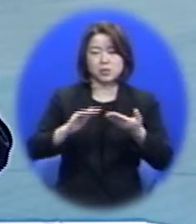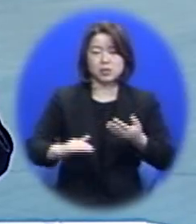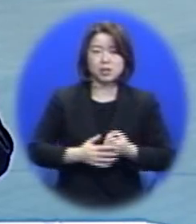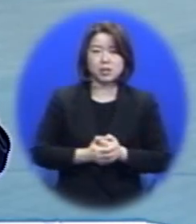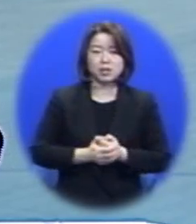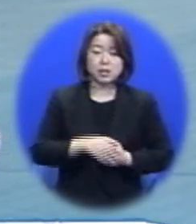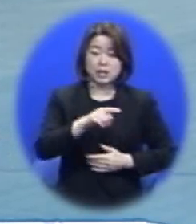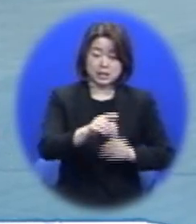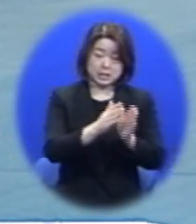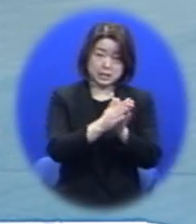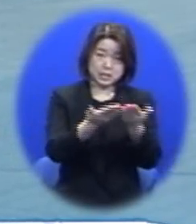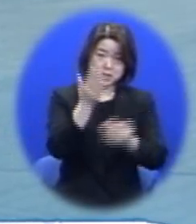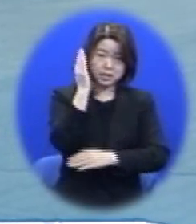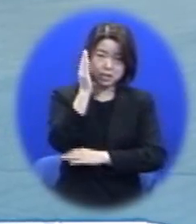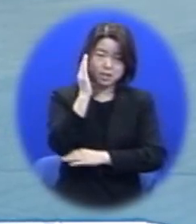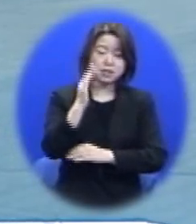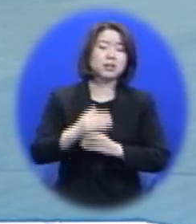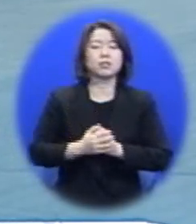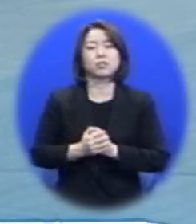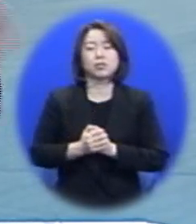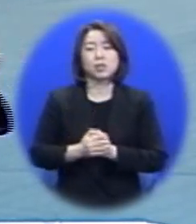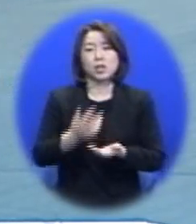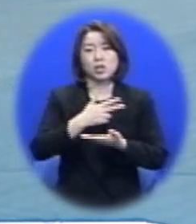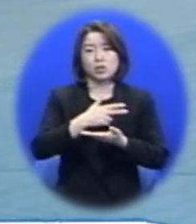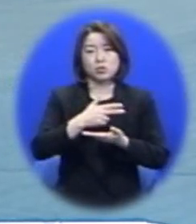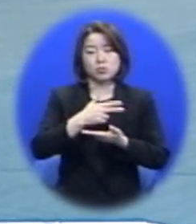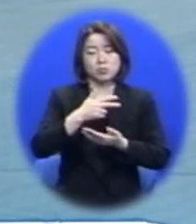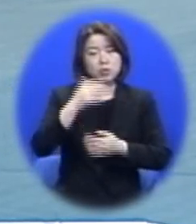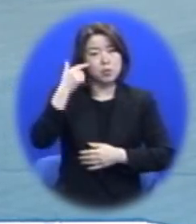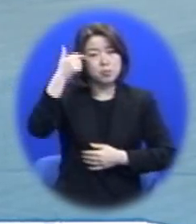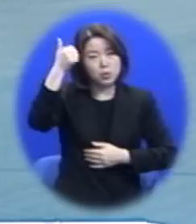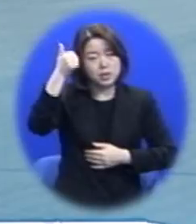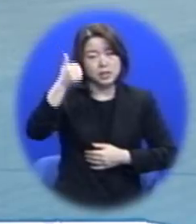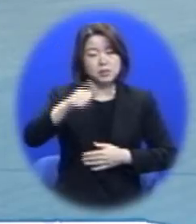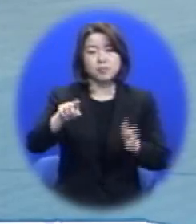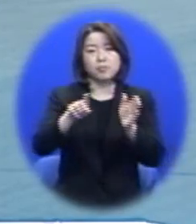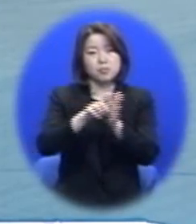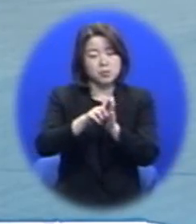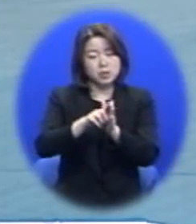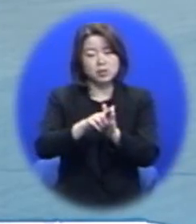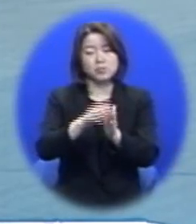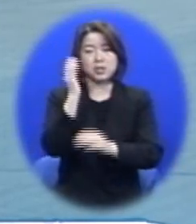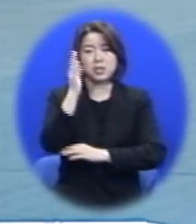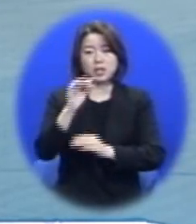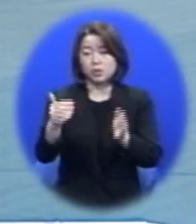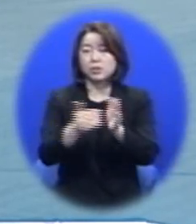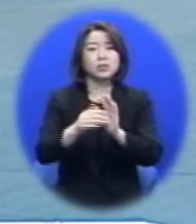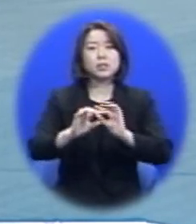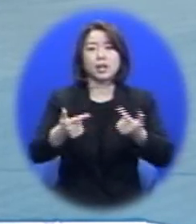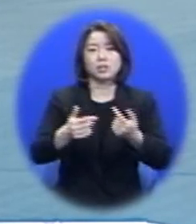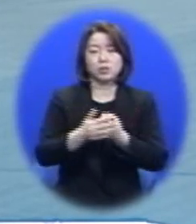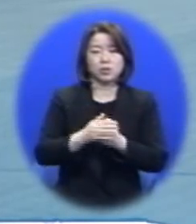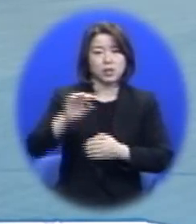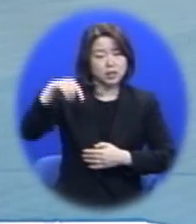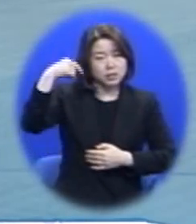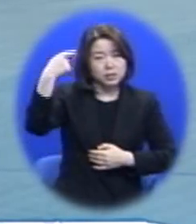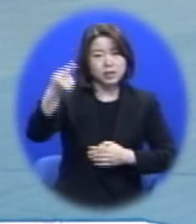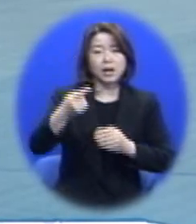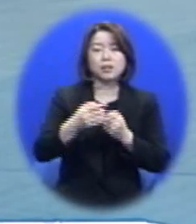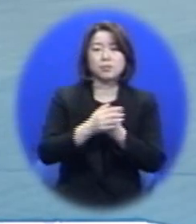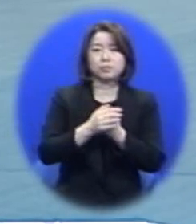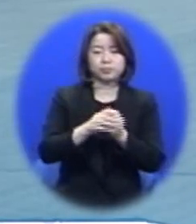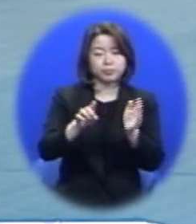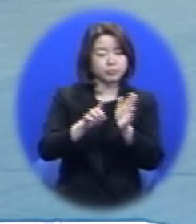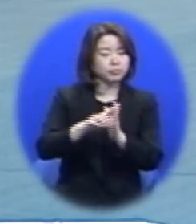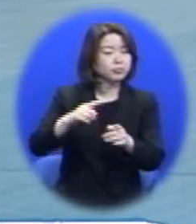이 책의 이야기는 주기철 목사님의 순교로 끝나지 않습니다. 그 다음에 순교자의 아들이었던